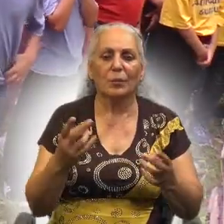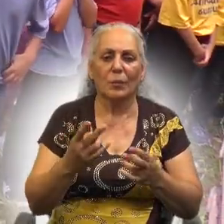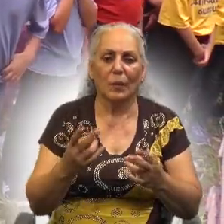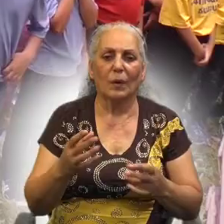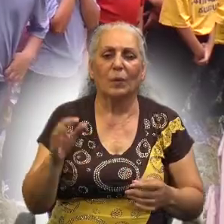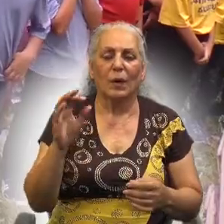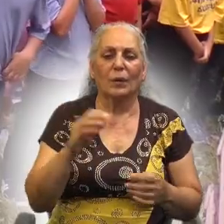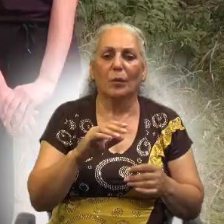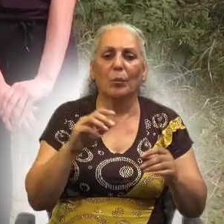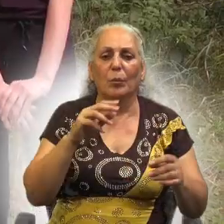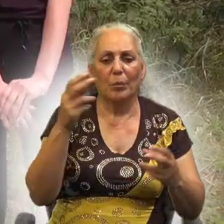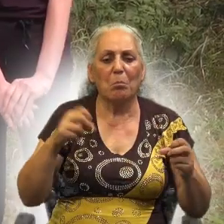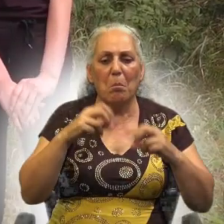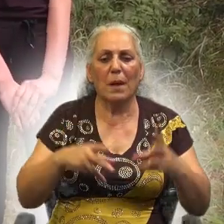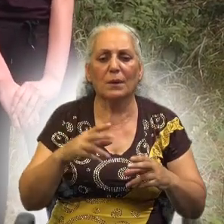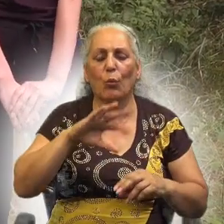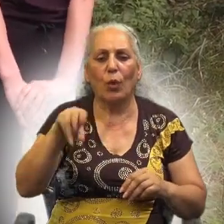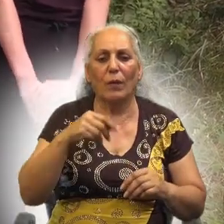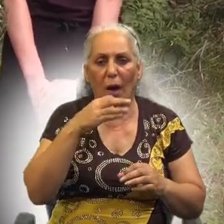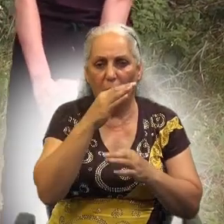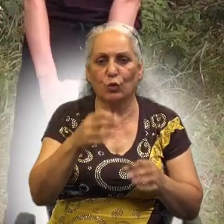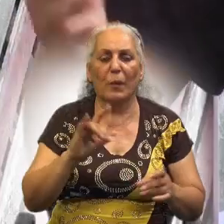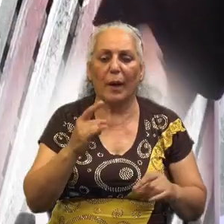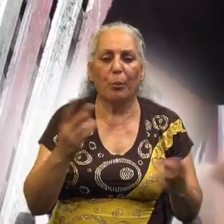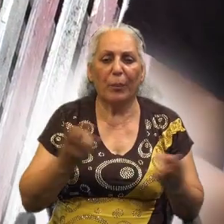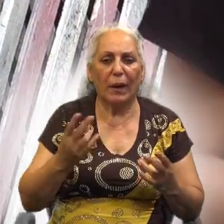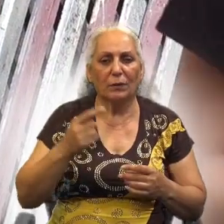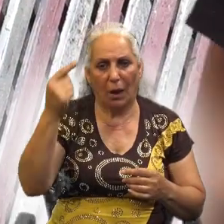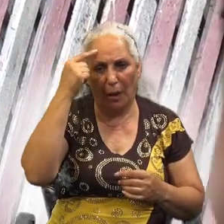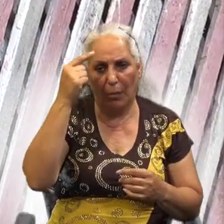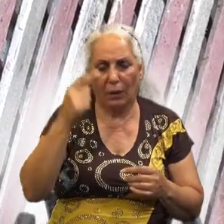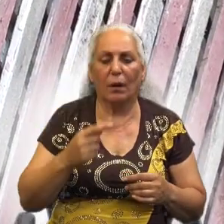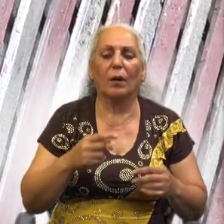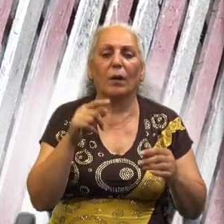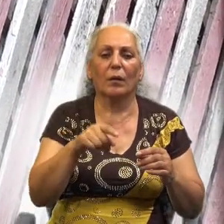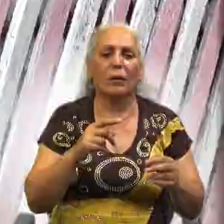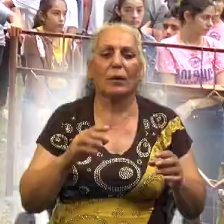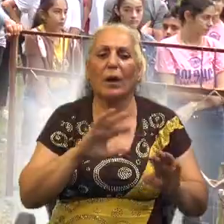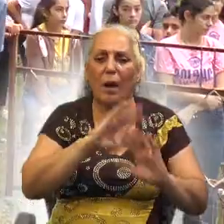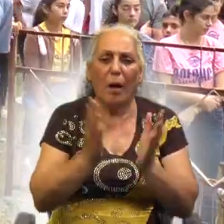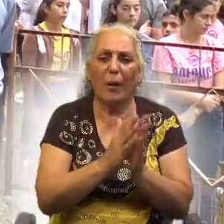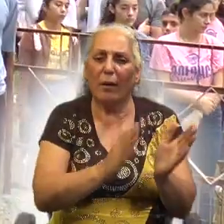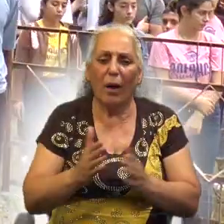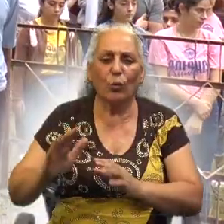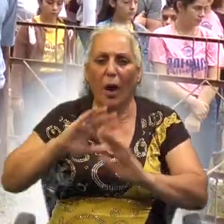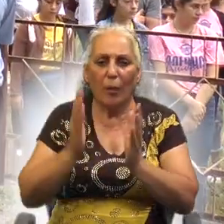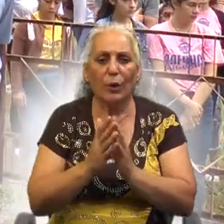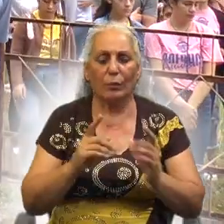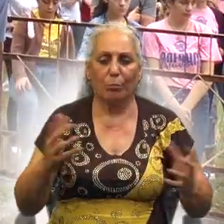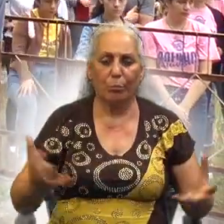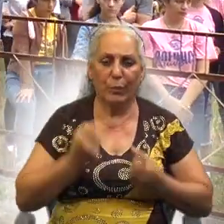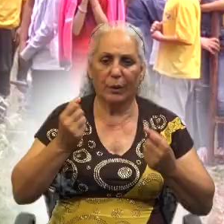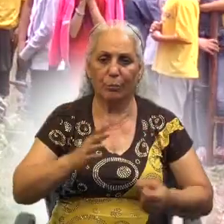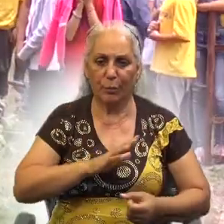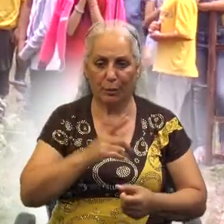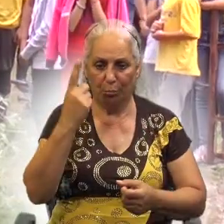է։ Մասնագետներն ասում են, ունեցել են դեպքեր, երբ երեխան տիրապետել է ականապատ տարածքում հայտնվելու վարքականոններին ու փրկել է ոչ միայն իր, այլ